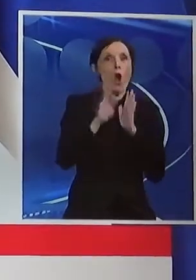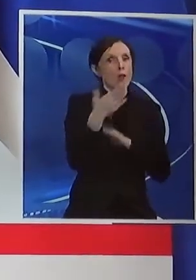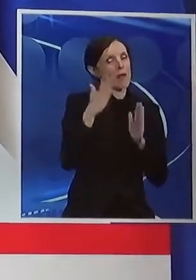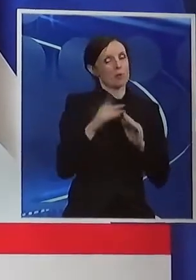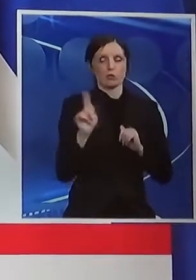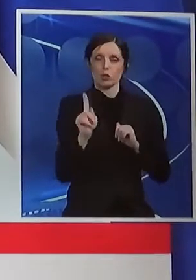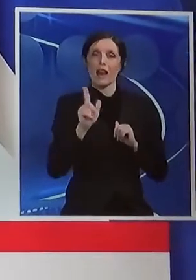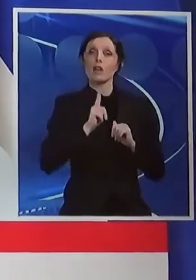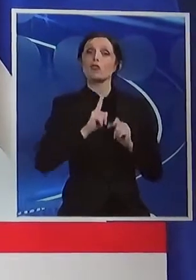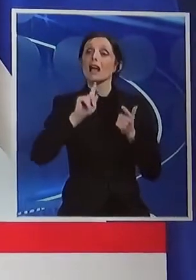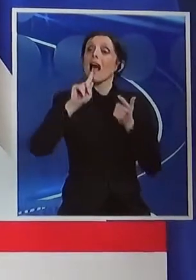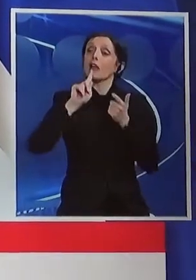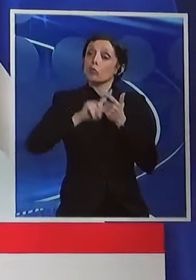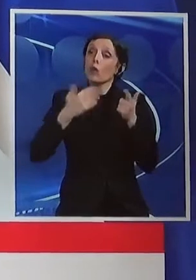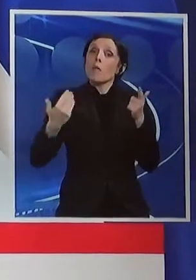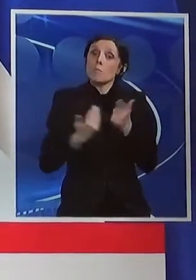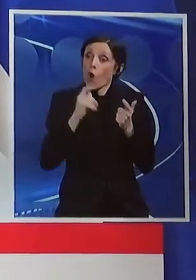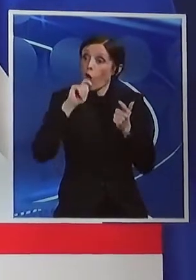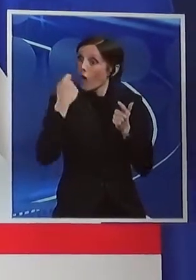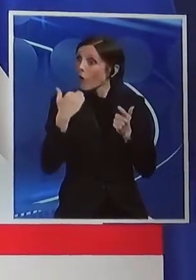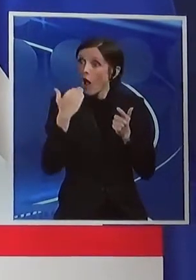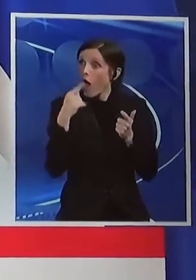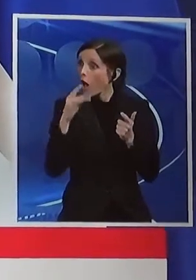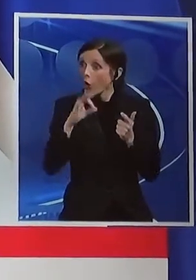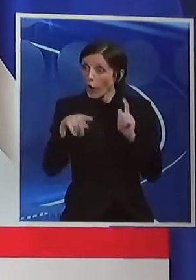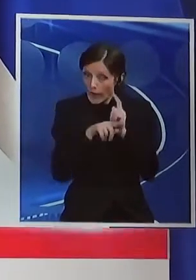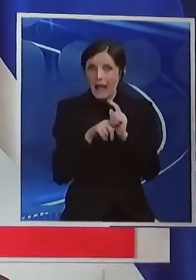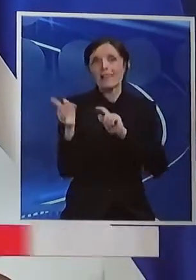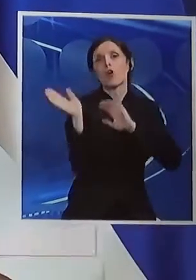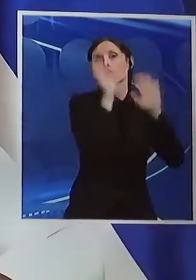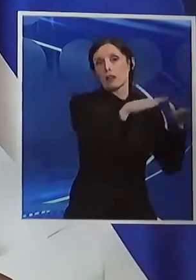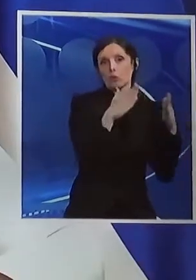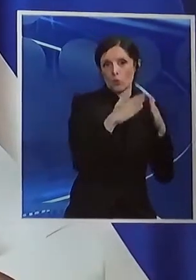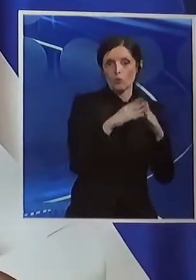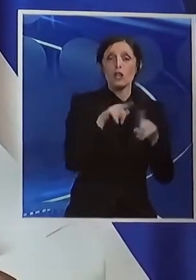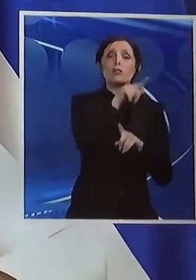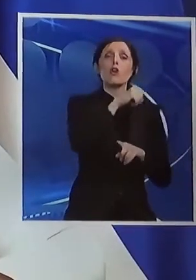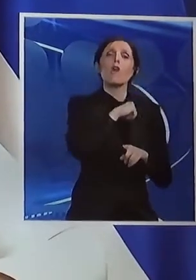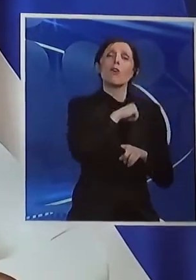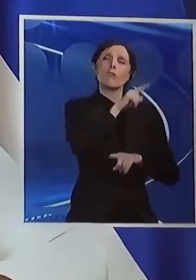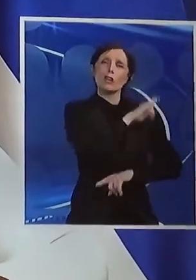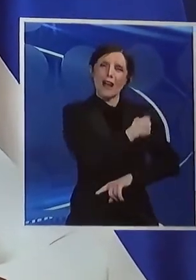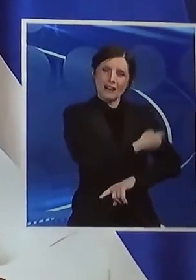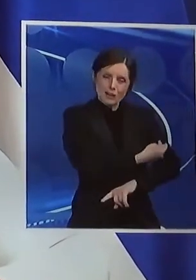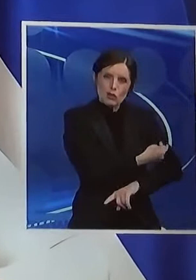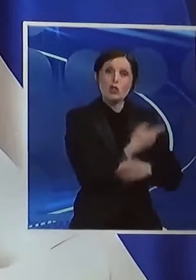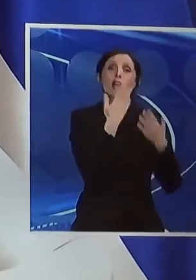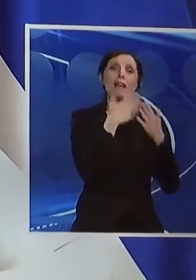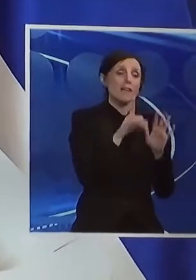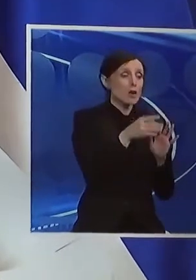Iz kliničkog centra Vojvodina nakon dvostrukog negativnog nalaza otpušteno je 5